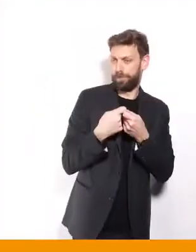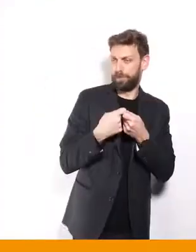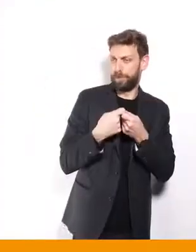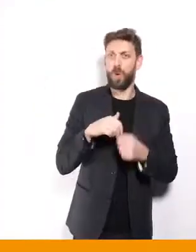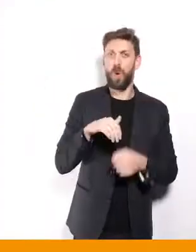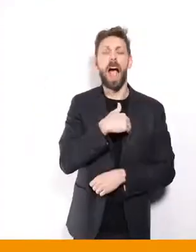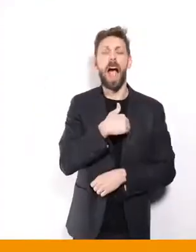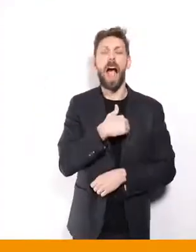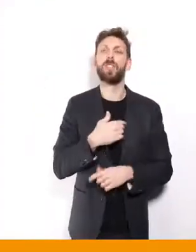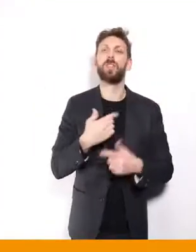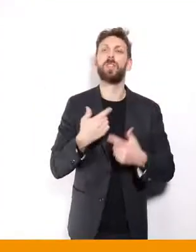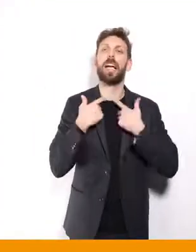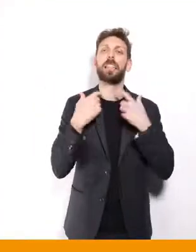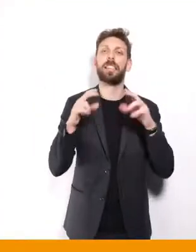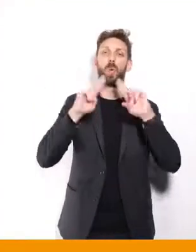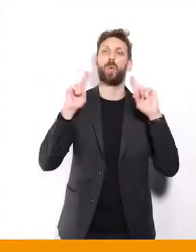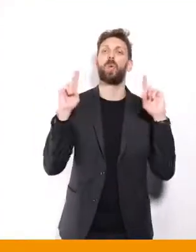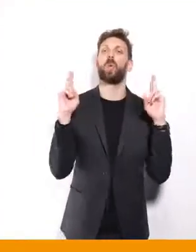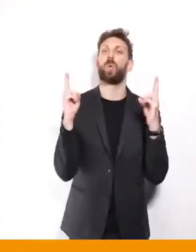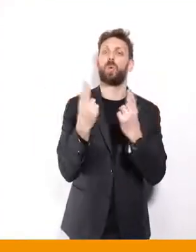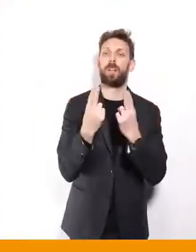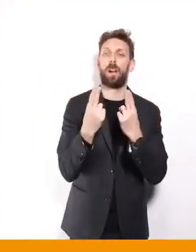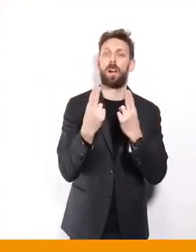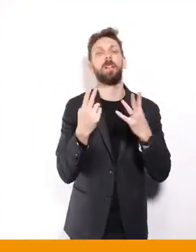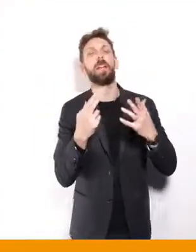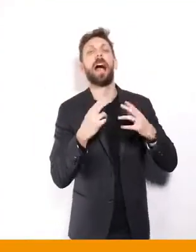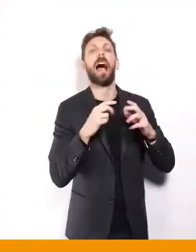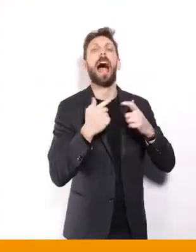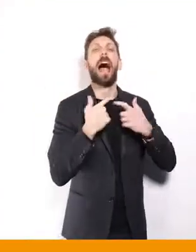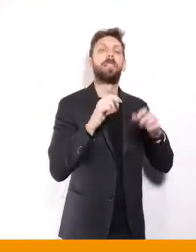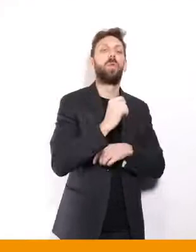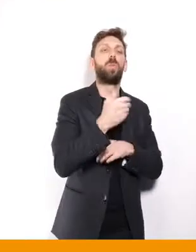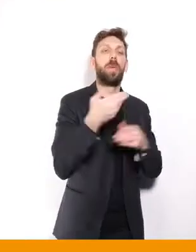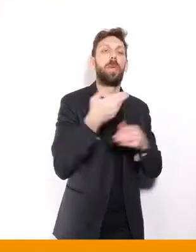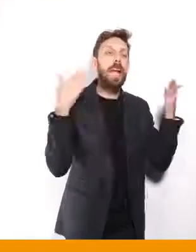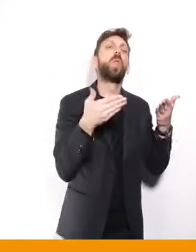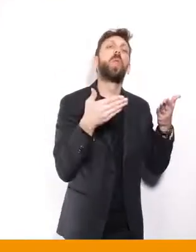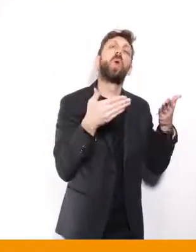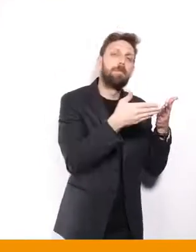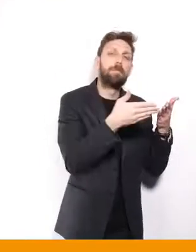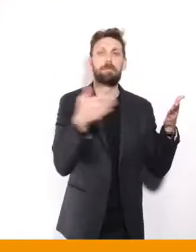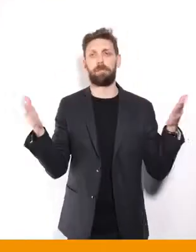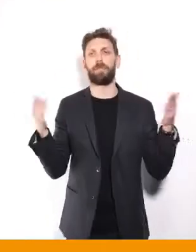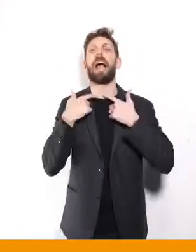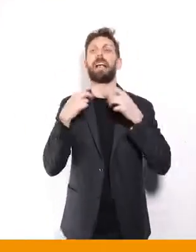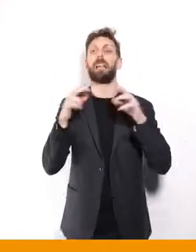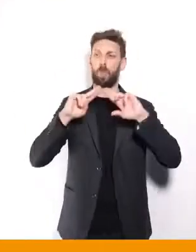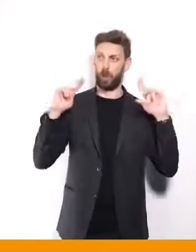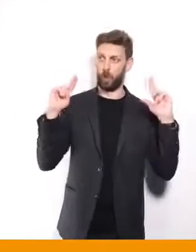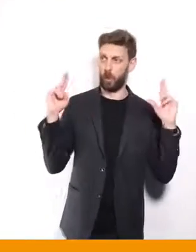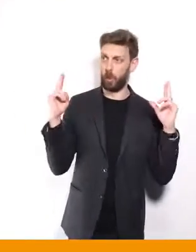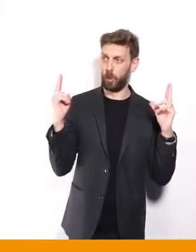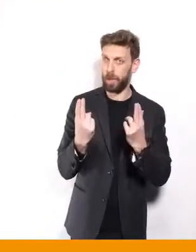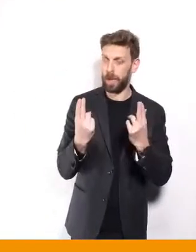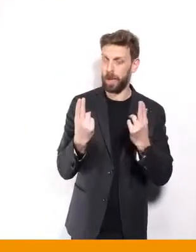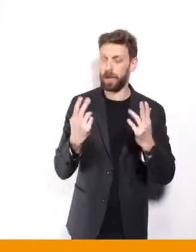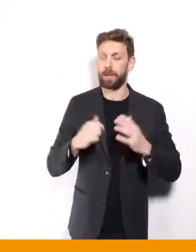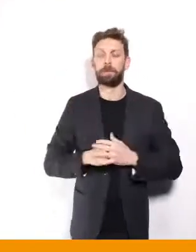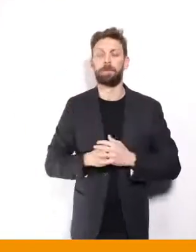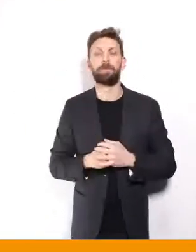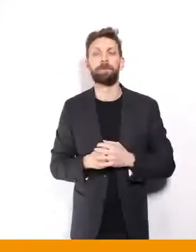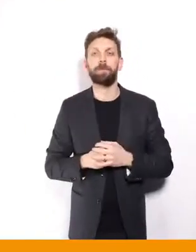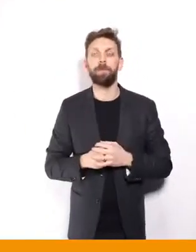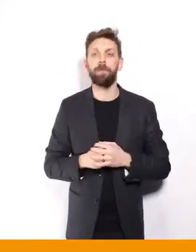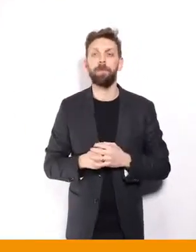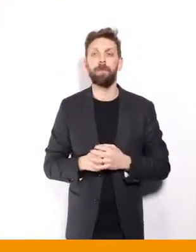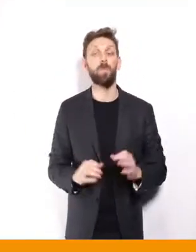pas uniquement sur l'accessibilité numérique comme la question le met en avant, mais de manière générale sur l'accessibilité. Est-ce que